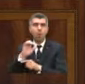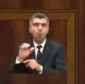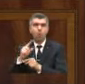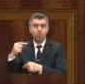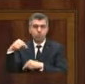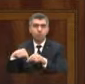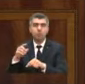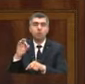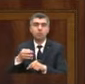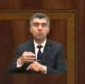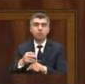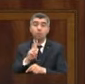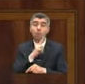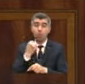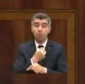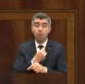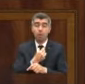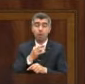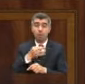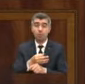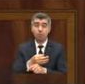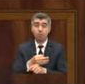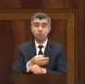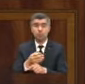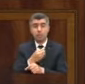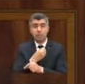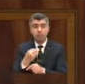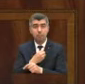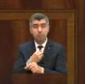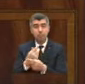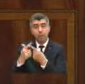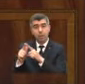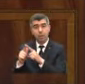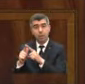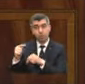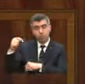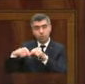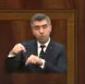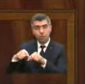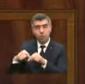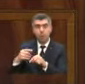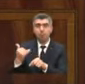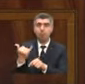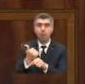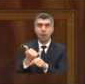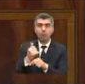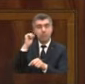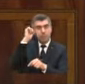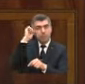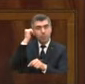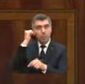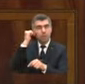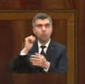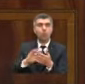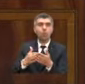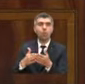مسؤولية تاريخية. فانفتاح باب مزاولة الطب من طرف الأجانب يجب أن يرافق بتعزيز تكوين لسد